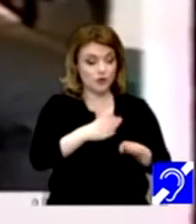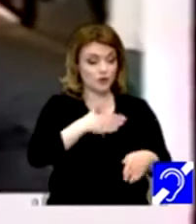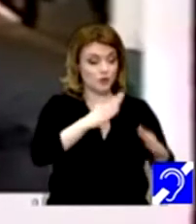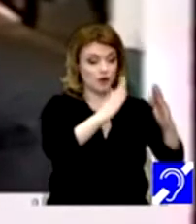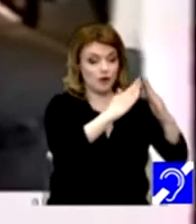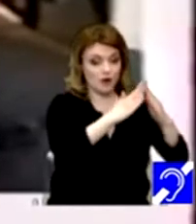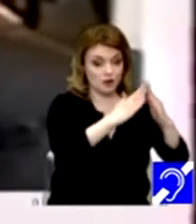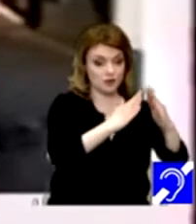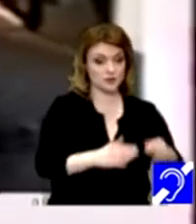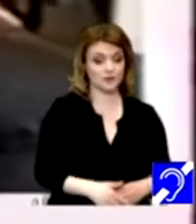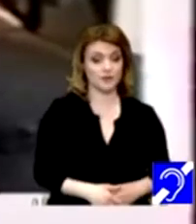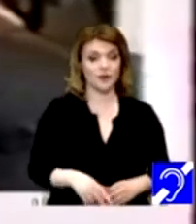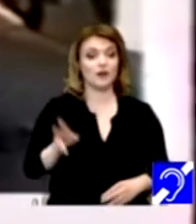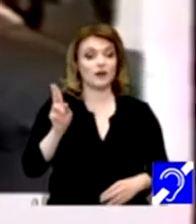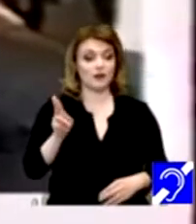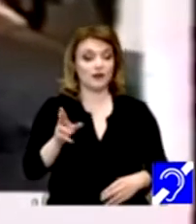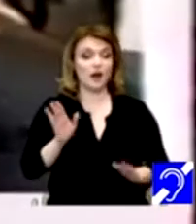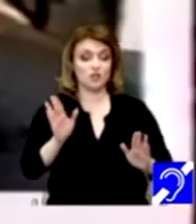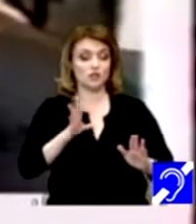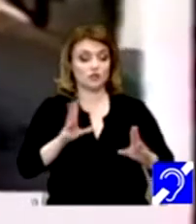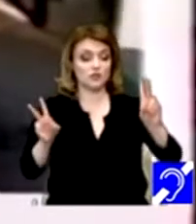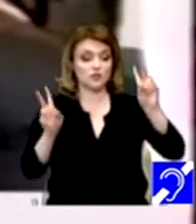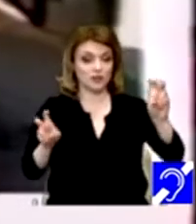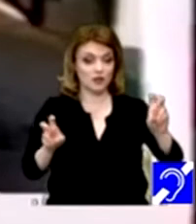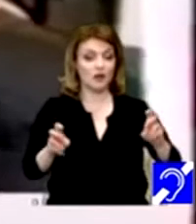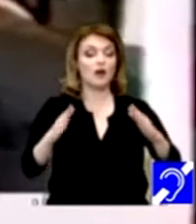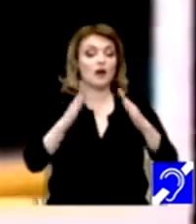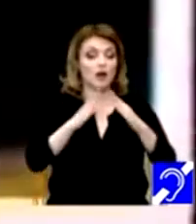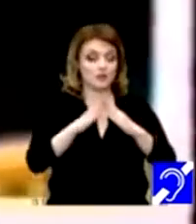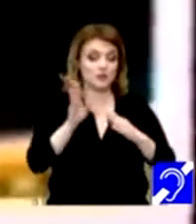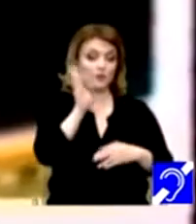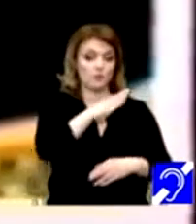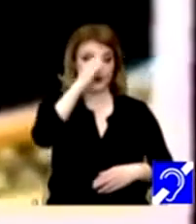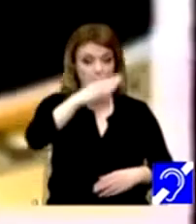așa și a fost intitulat Casă Părintească.